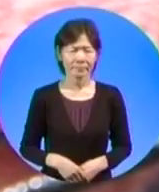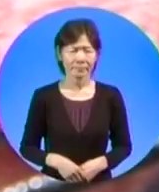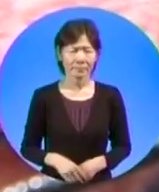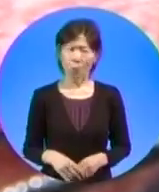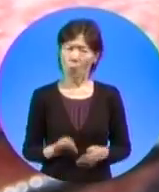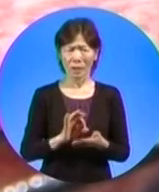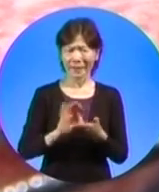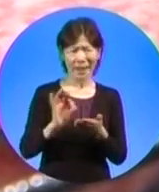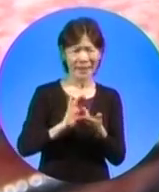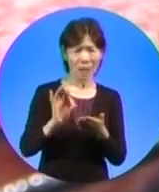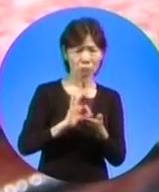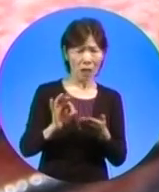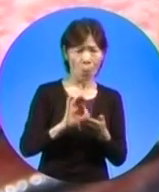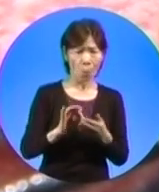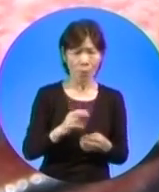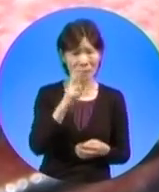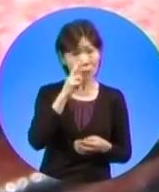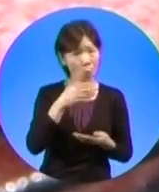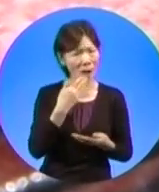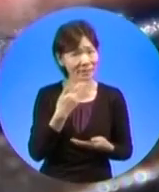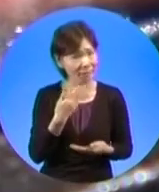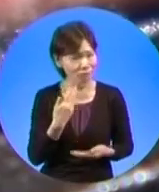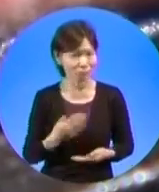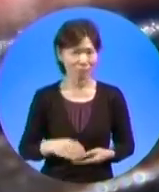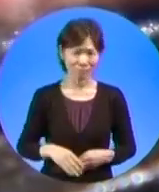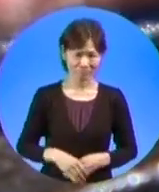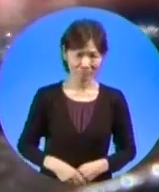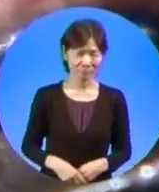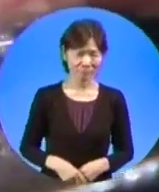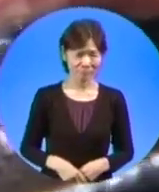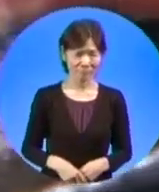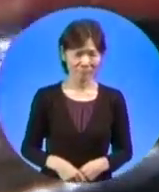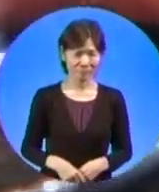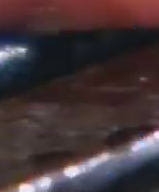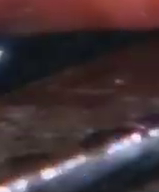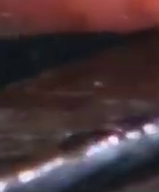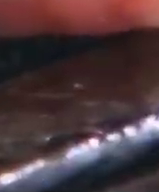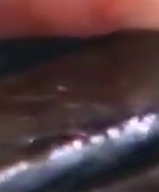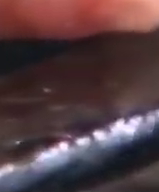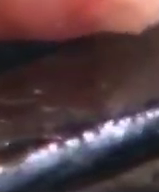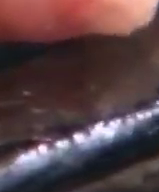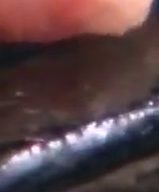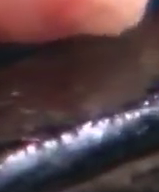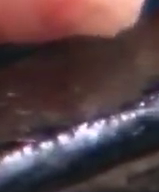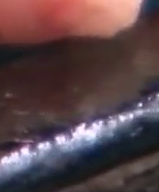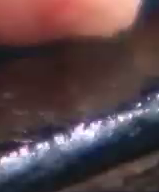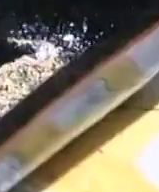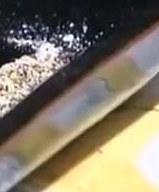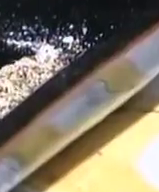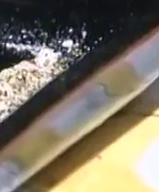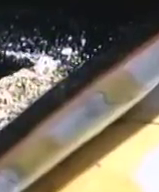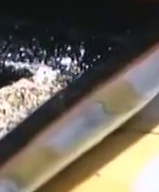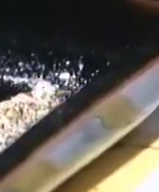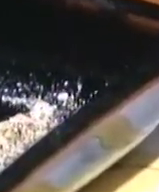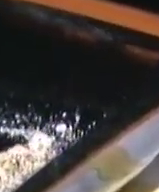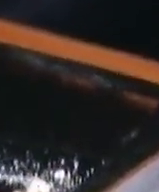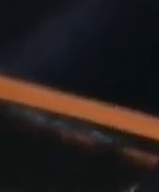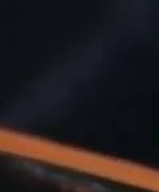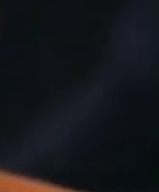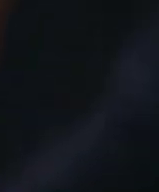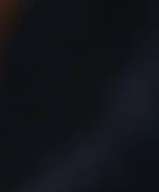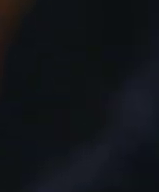いや、内藤さんがいただく特選網焼き定食、贅沢なお昼ご飯ですね。